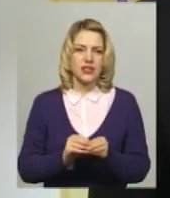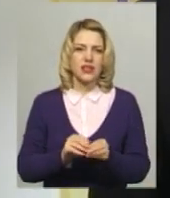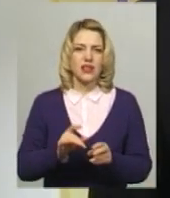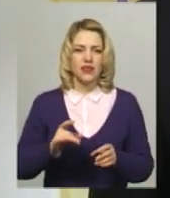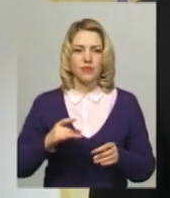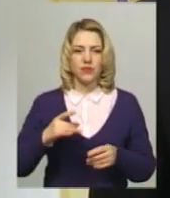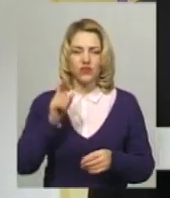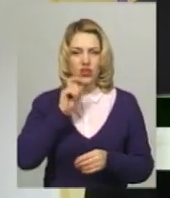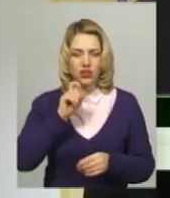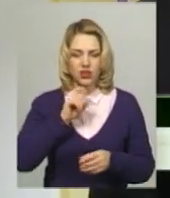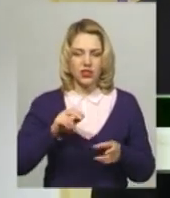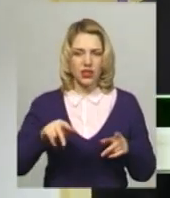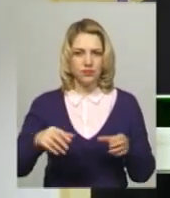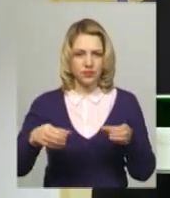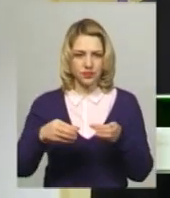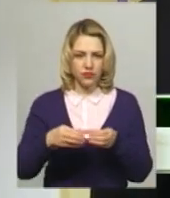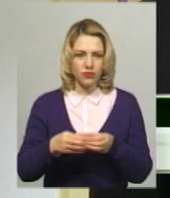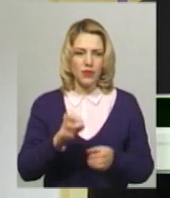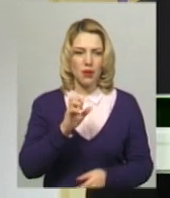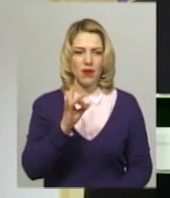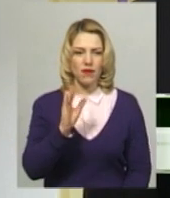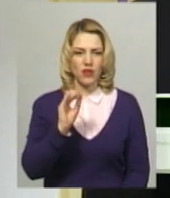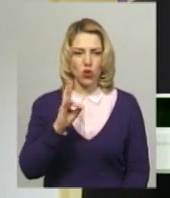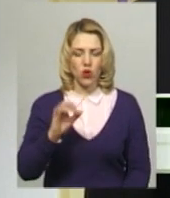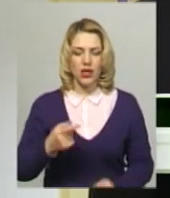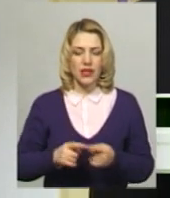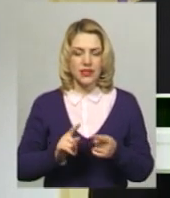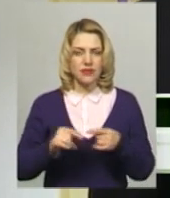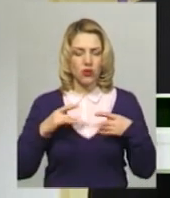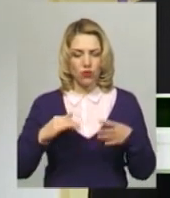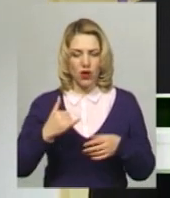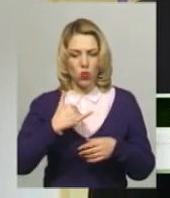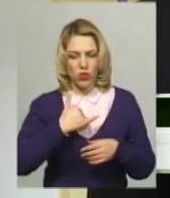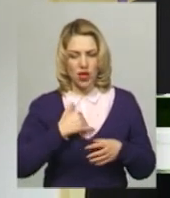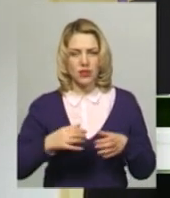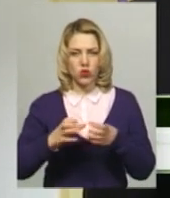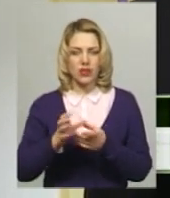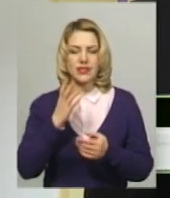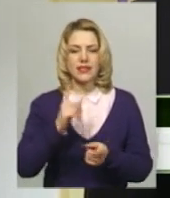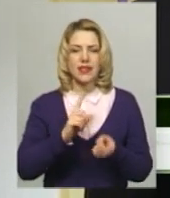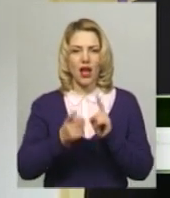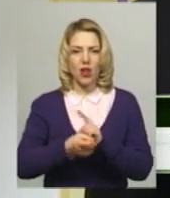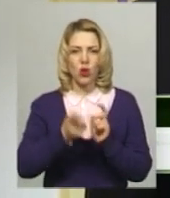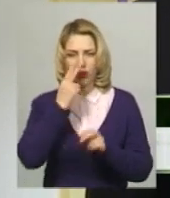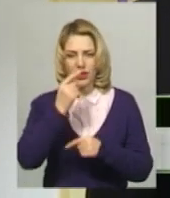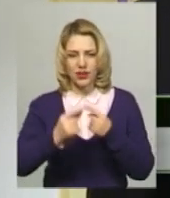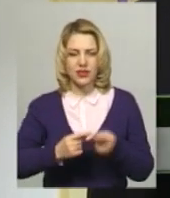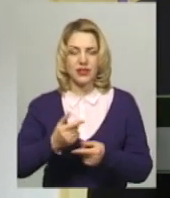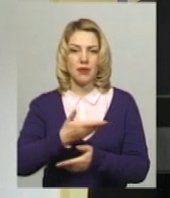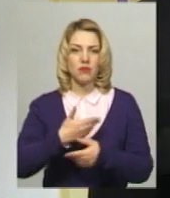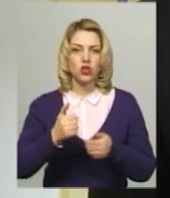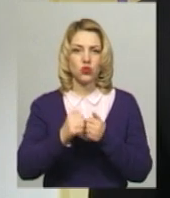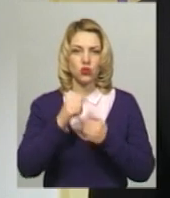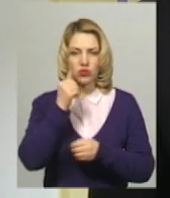дня народження Тараса Шевченка саме в нас, в колективі, це вже стало традицією, і ми щорічно відмічаємо